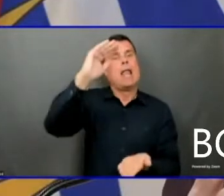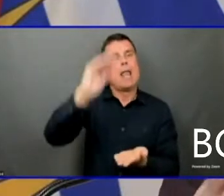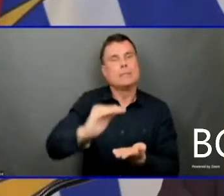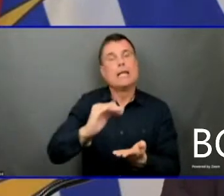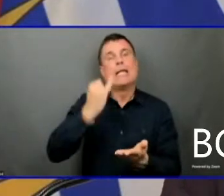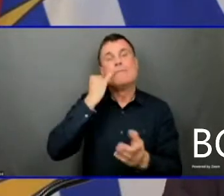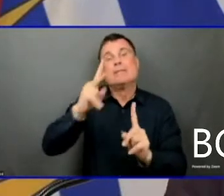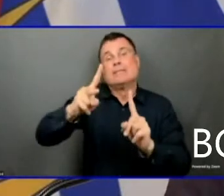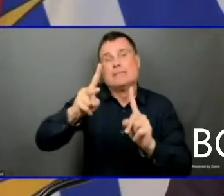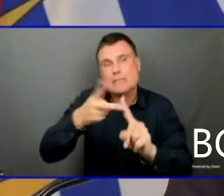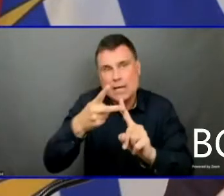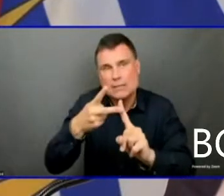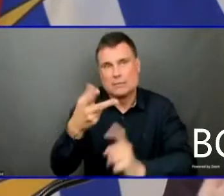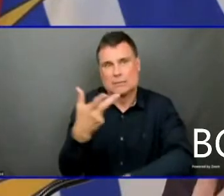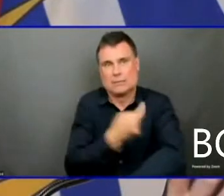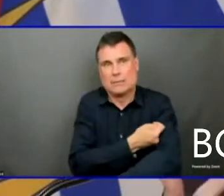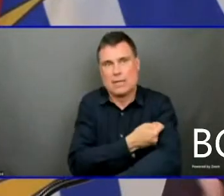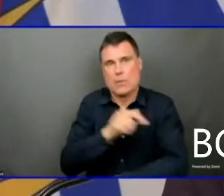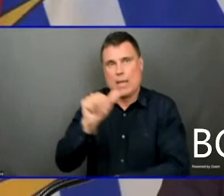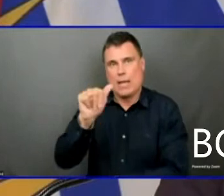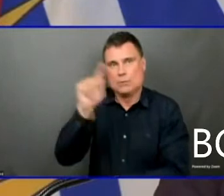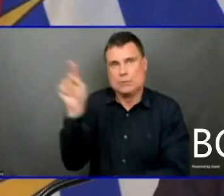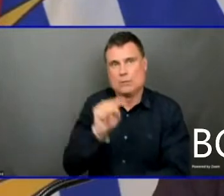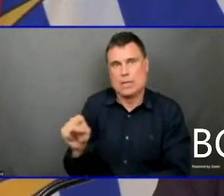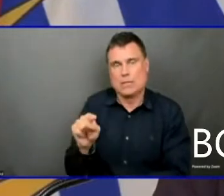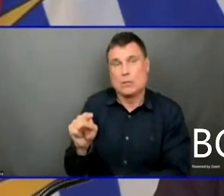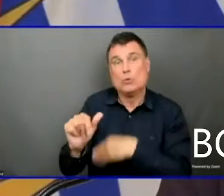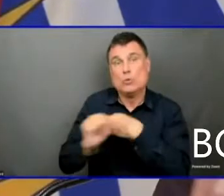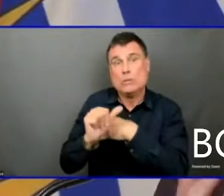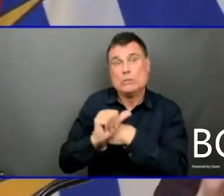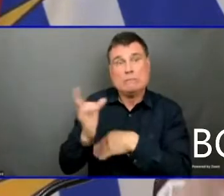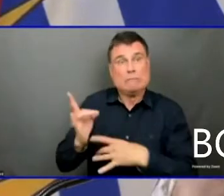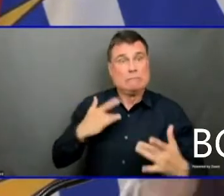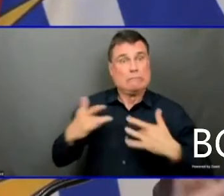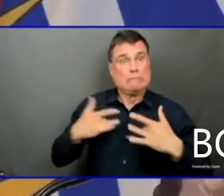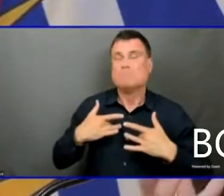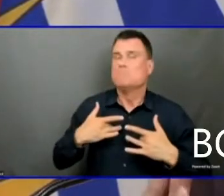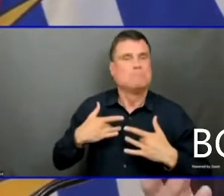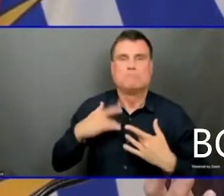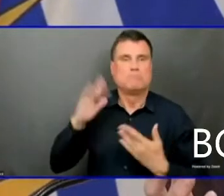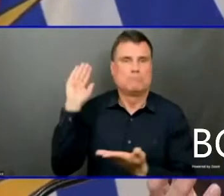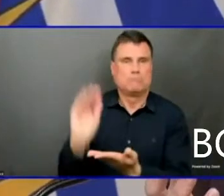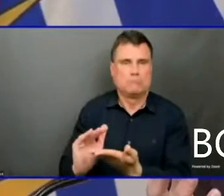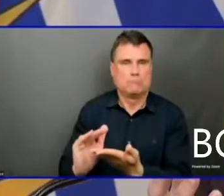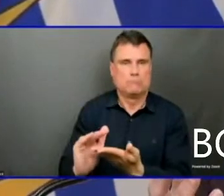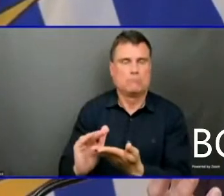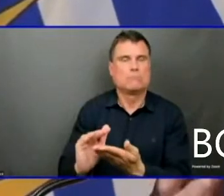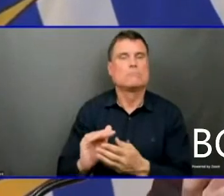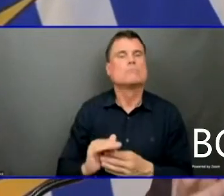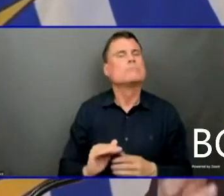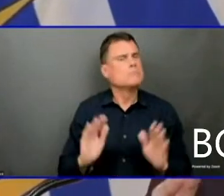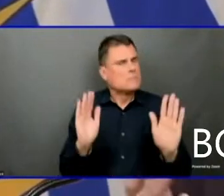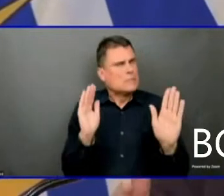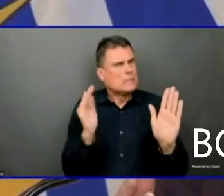得多，所以呢，我们没有排除把阿斯利康作为第二针疫苗。